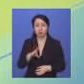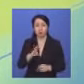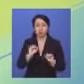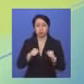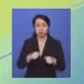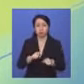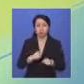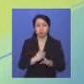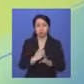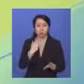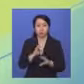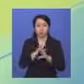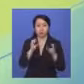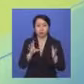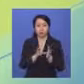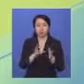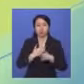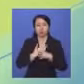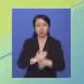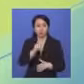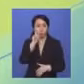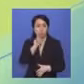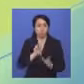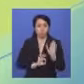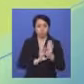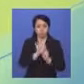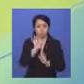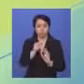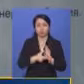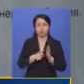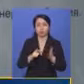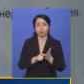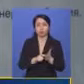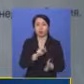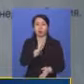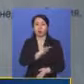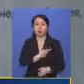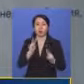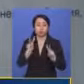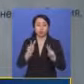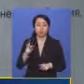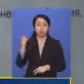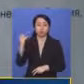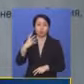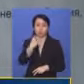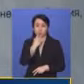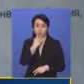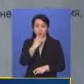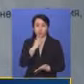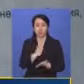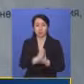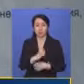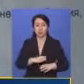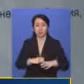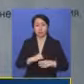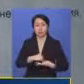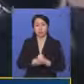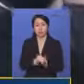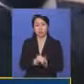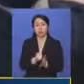позволяет в первую очередь беречь энергию, поддерживать комфортную температуру в помещении. Работает по принципу солнечного тепла, то есть